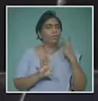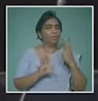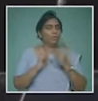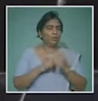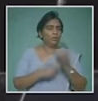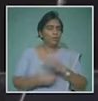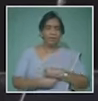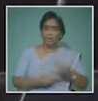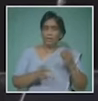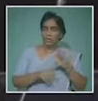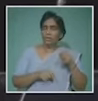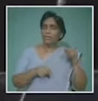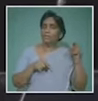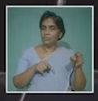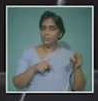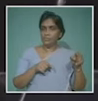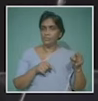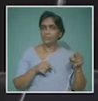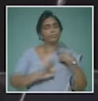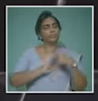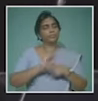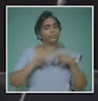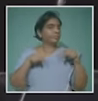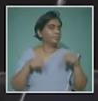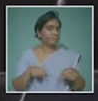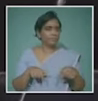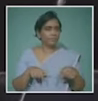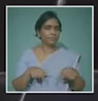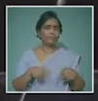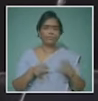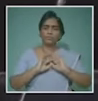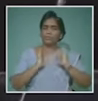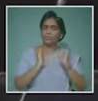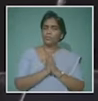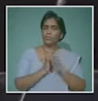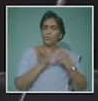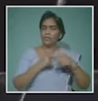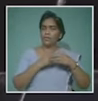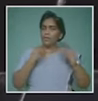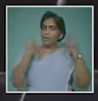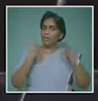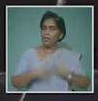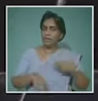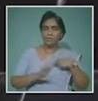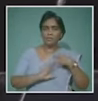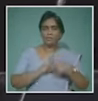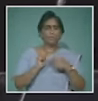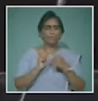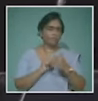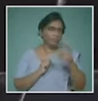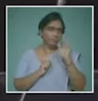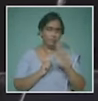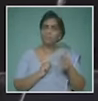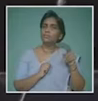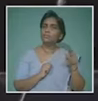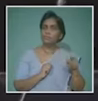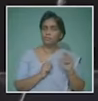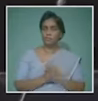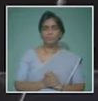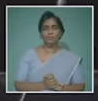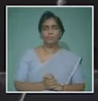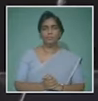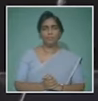அதாவது இந்த நாட்டு இன்று எல்லா துறையிலும் மிக மோசமான நிலைக்கு தள்ளப்பட்டிருக்கிறது. எனவே பெட் அதிகரிப்பு என்பது ஒரு